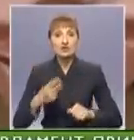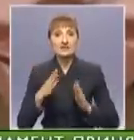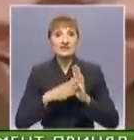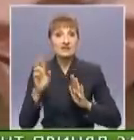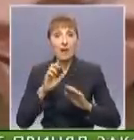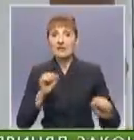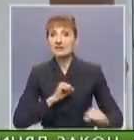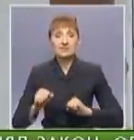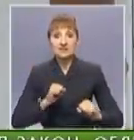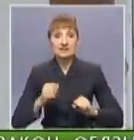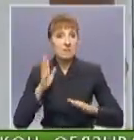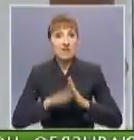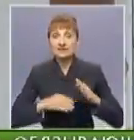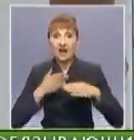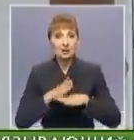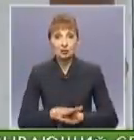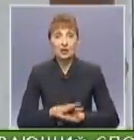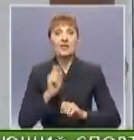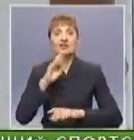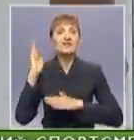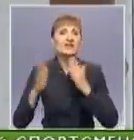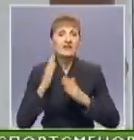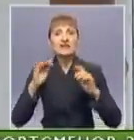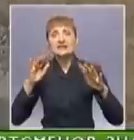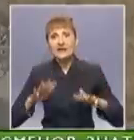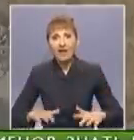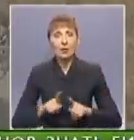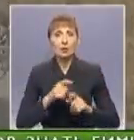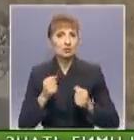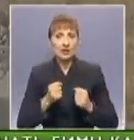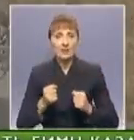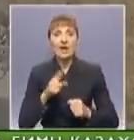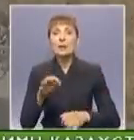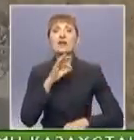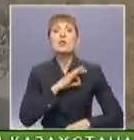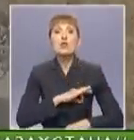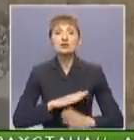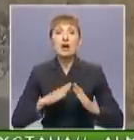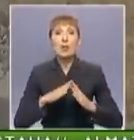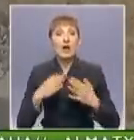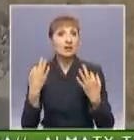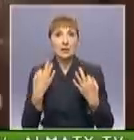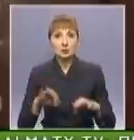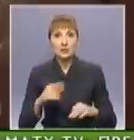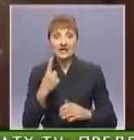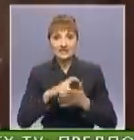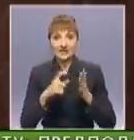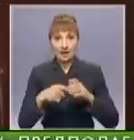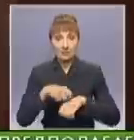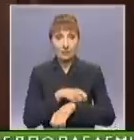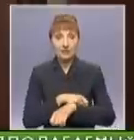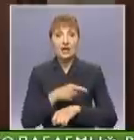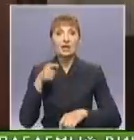9-бальное землетрясение без разрушения, так же, как и ветровые, снеговые нагрузки. Пожалуй, одна из преимуществ этих домов – доступное жилье. Один квадратный метр обойдется